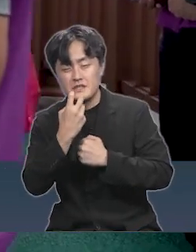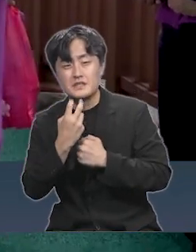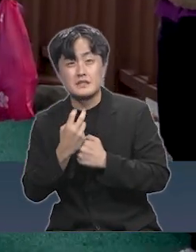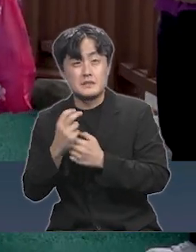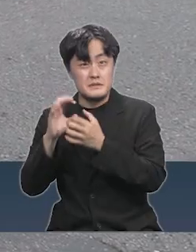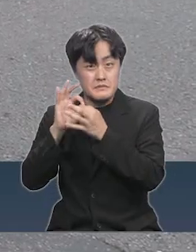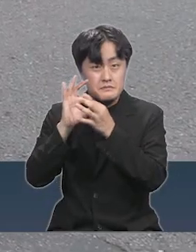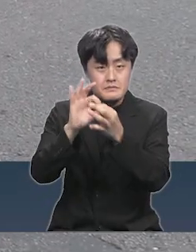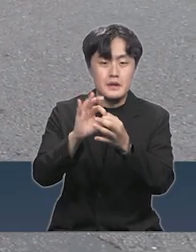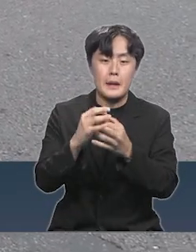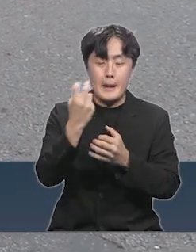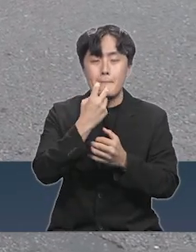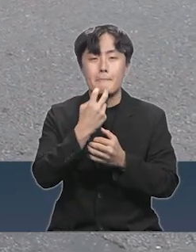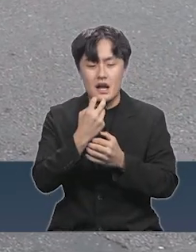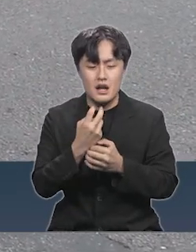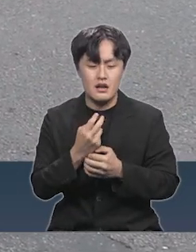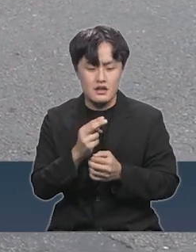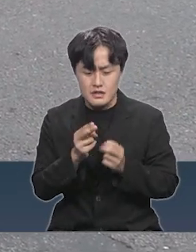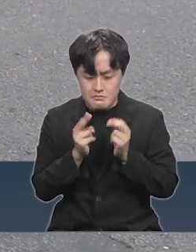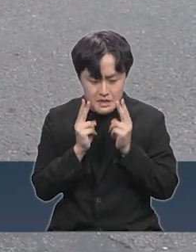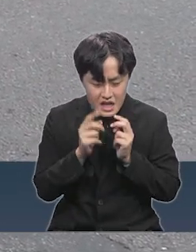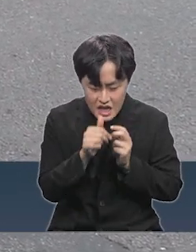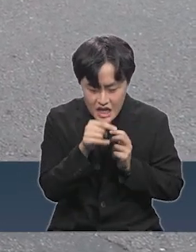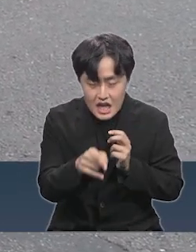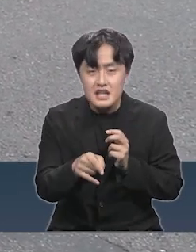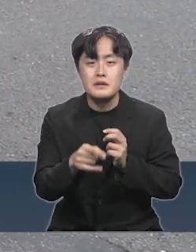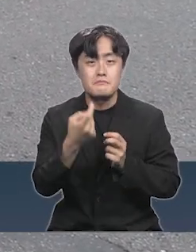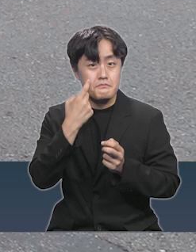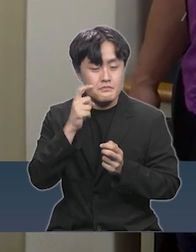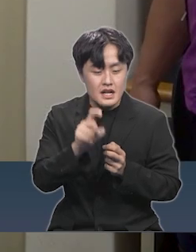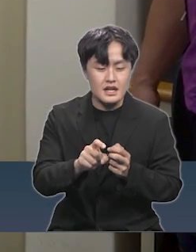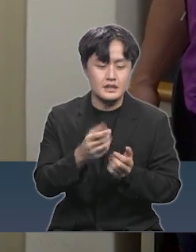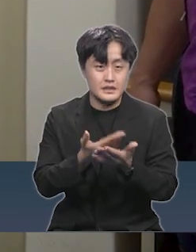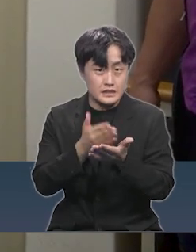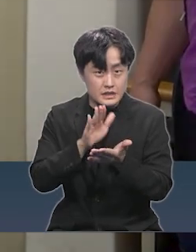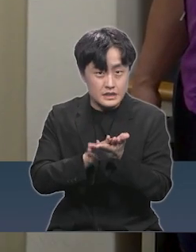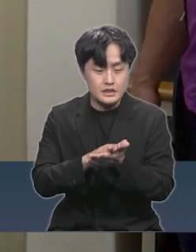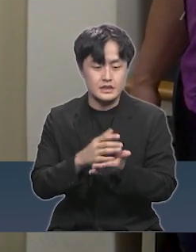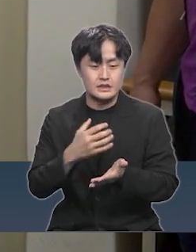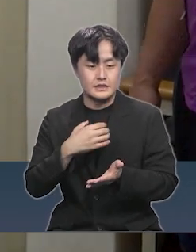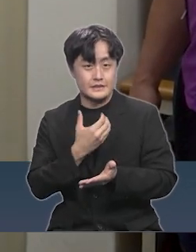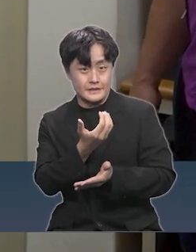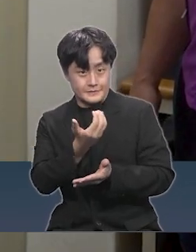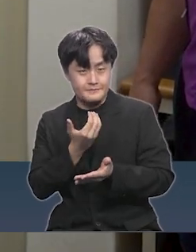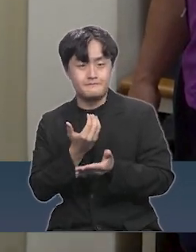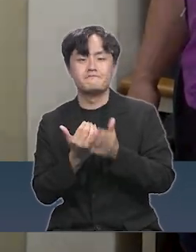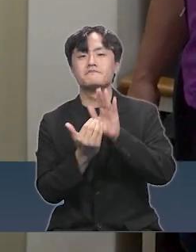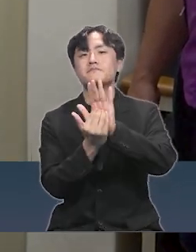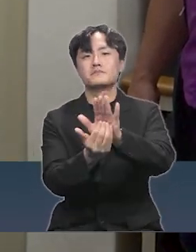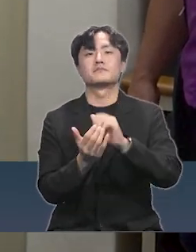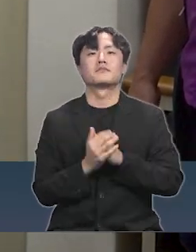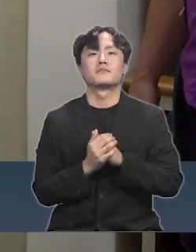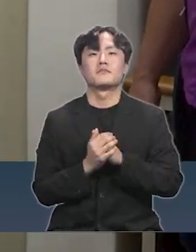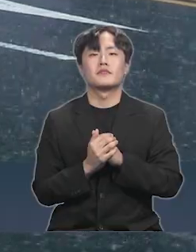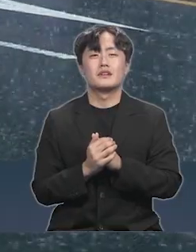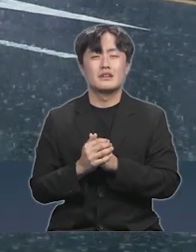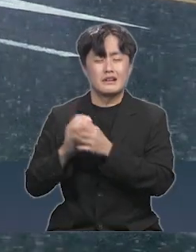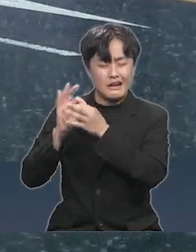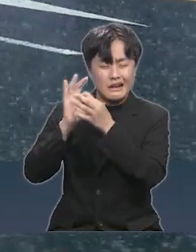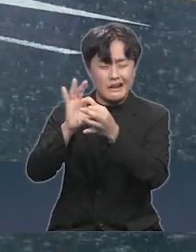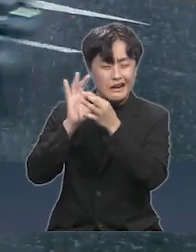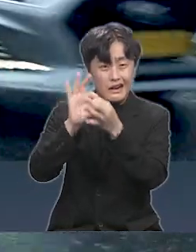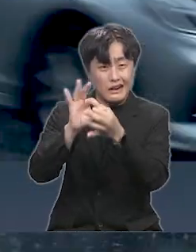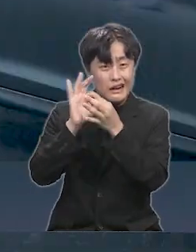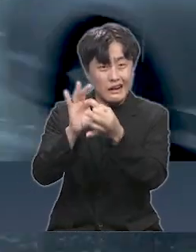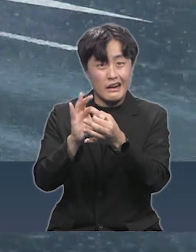실시하고 현장 점검 후 경미한 사항은 즉시 조치해 위험 요인을 제거하기 위해 노력하고 있습니다